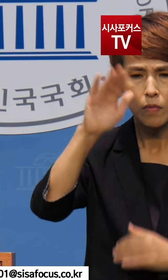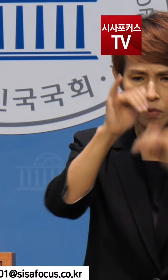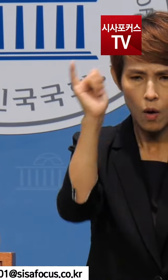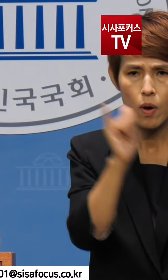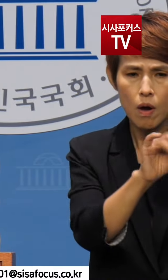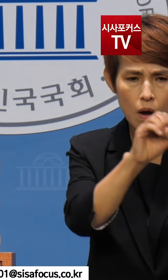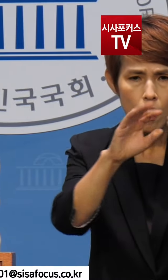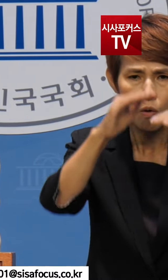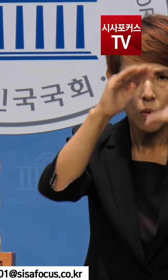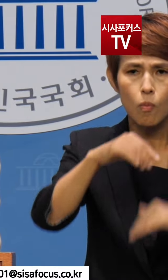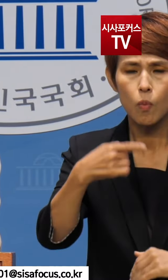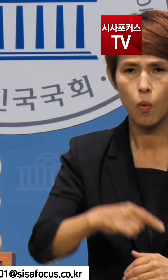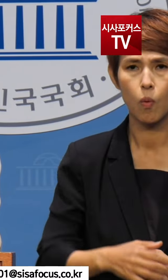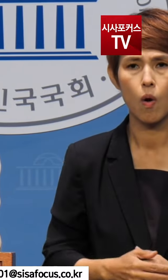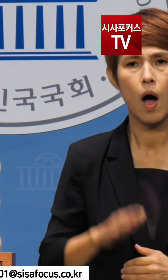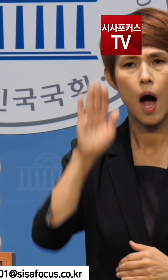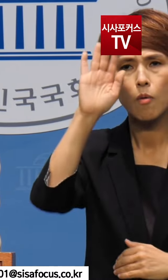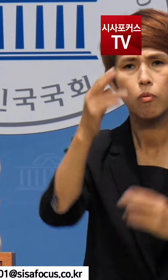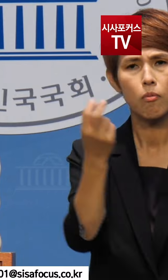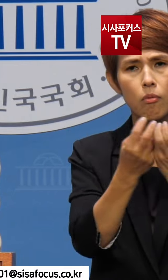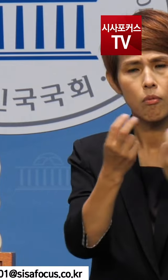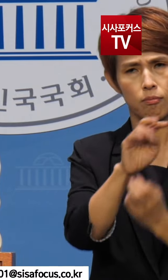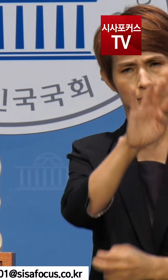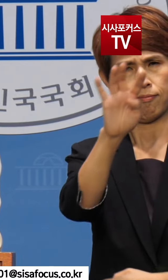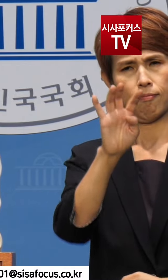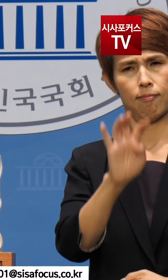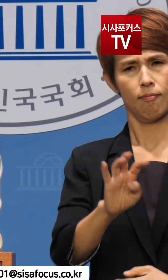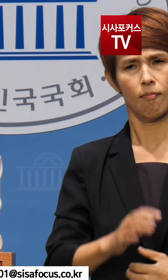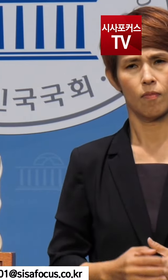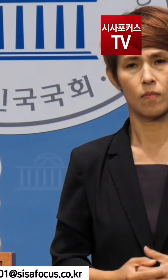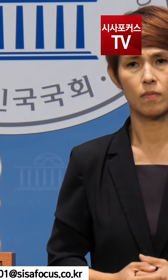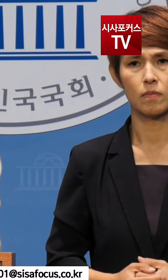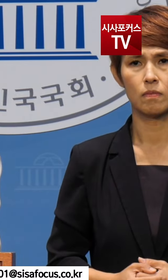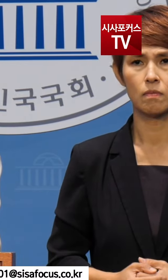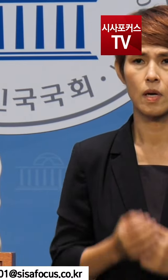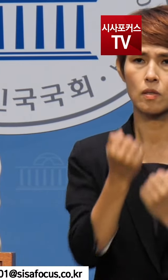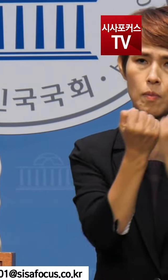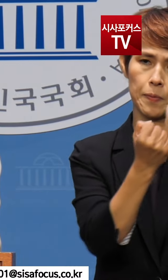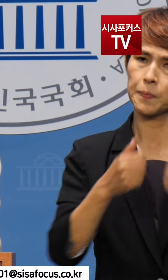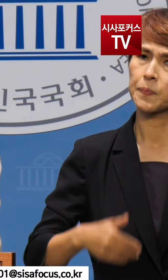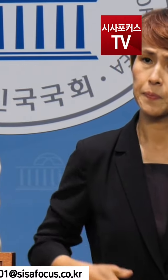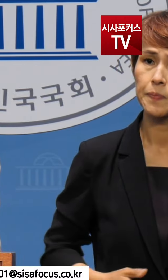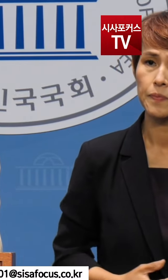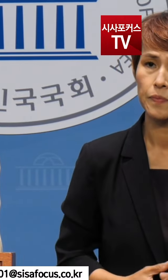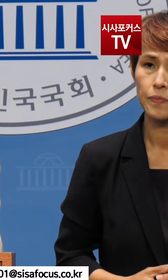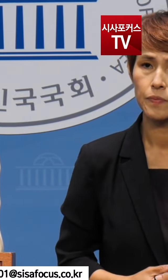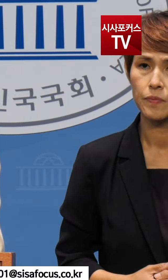무엇이며 어떻게 진행해야 한다는 것입니까? 정확한 설명이 필요합니다.